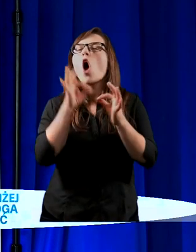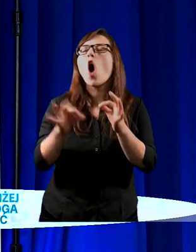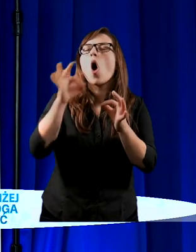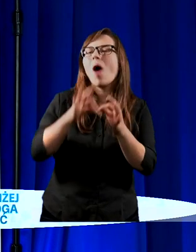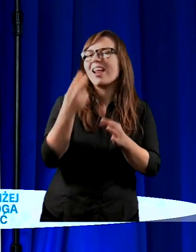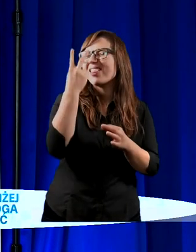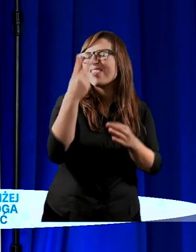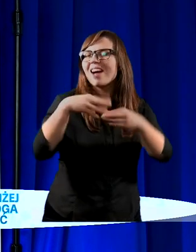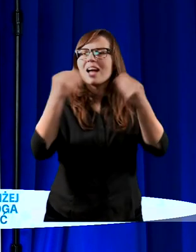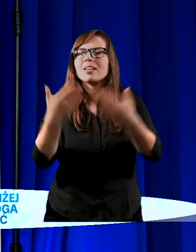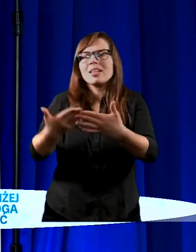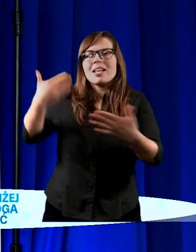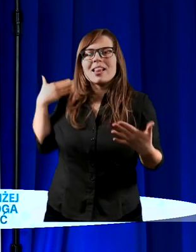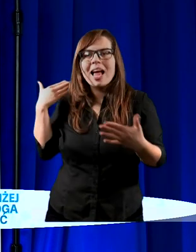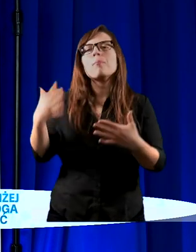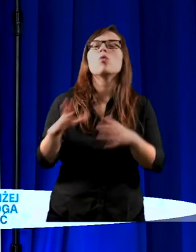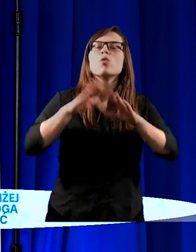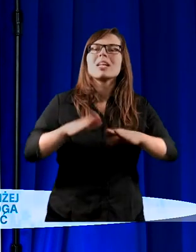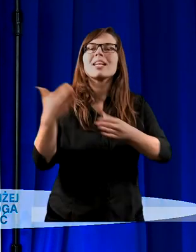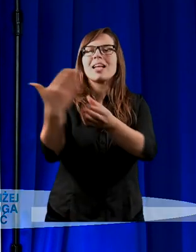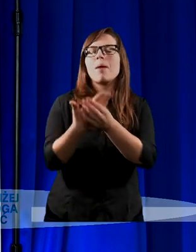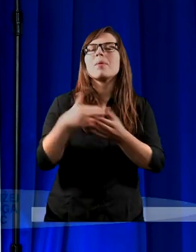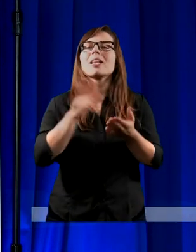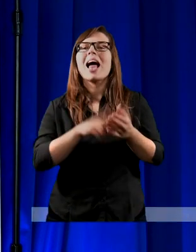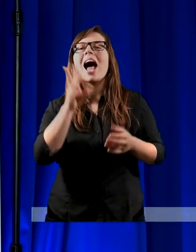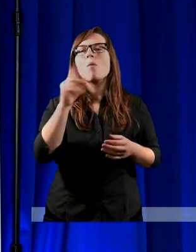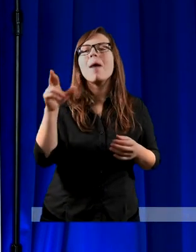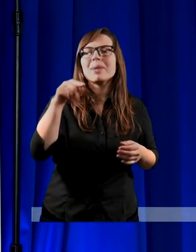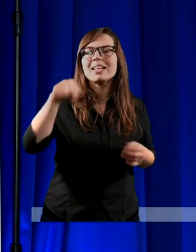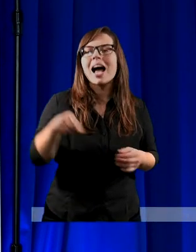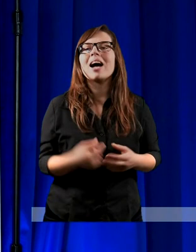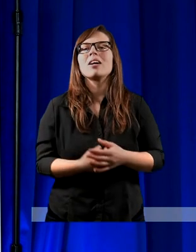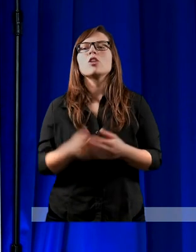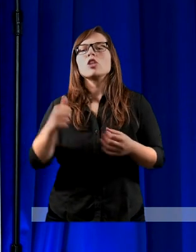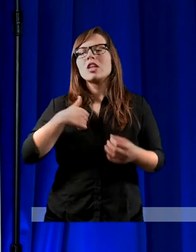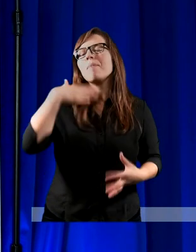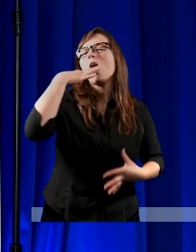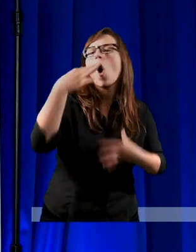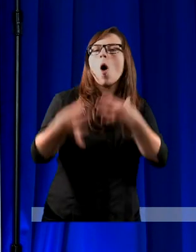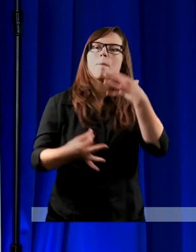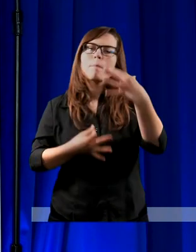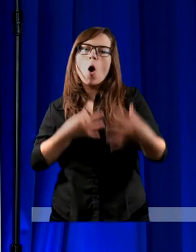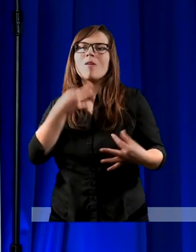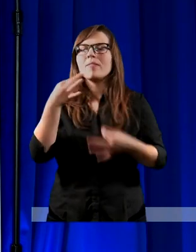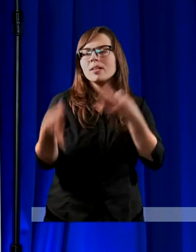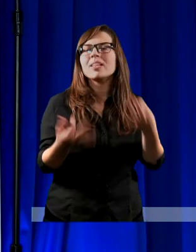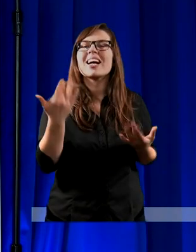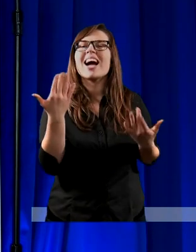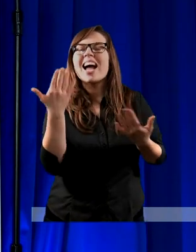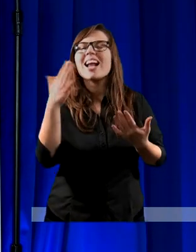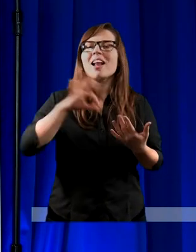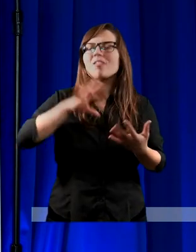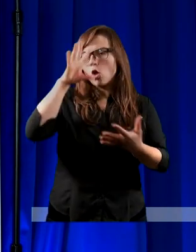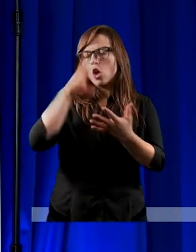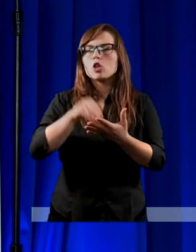Dokładnie 2 dni temu zostałem zaproszony na ten webinar, żeby opowiedzieć kilka